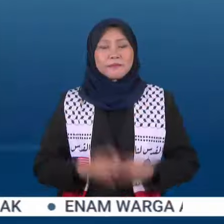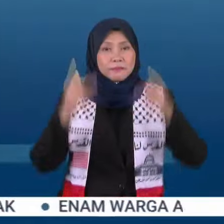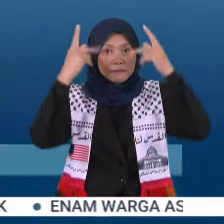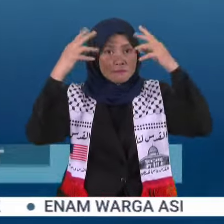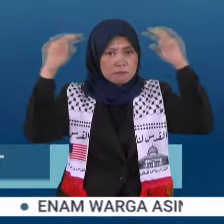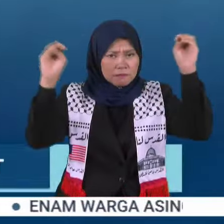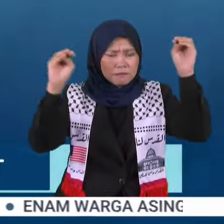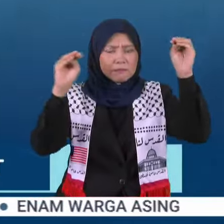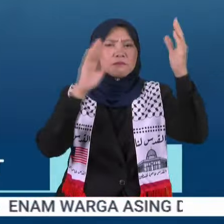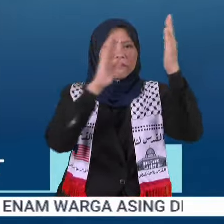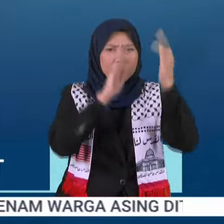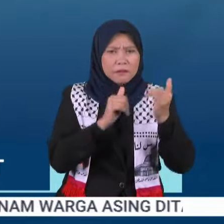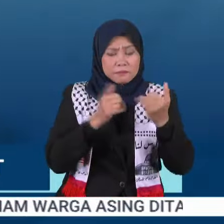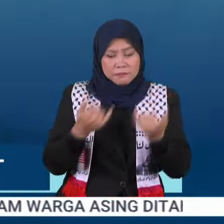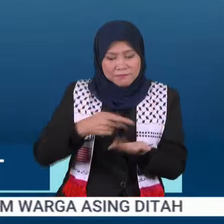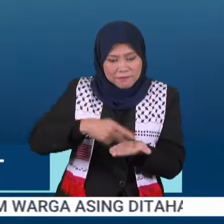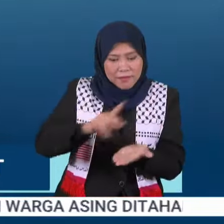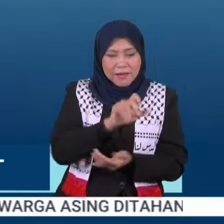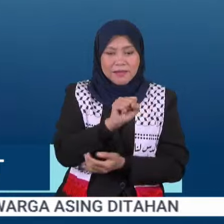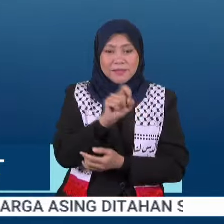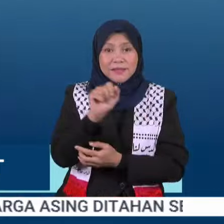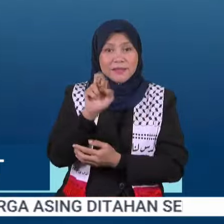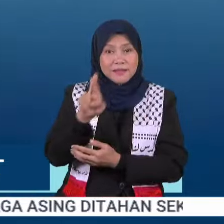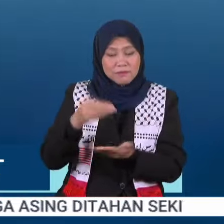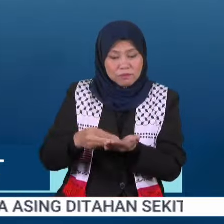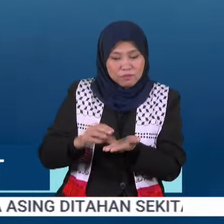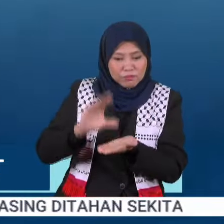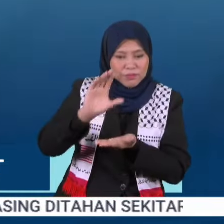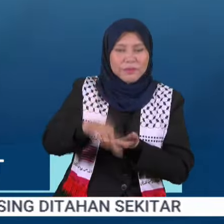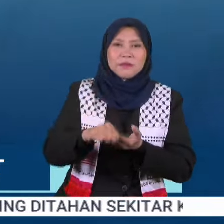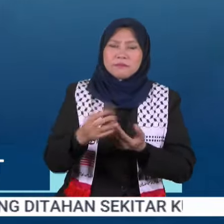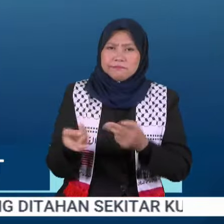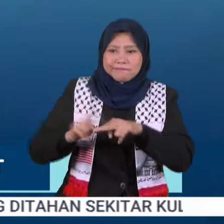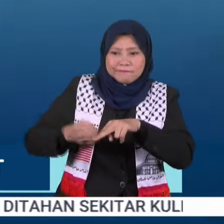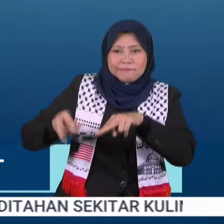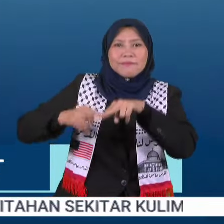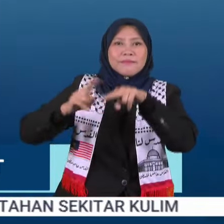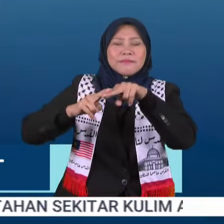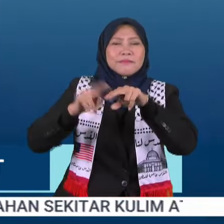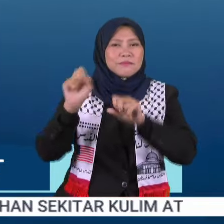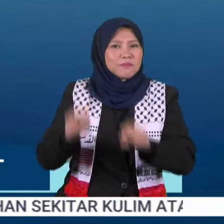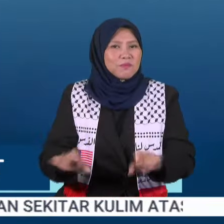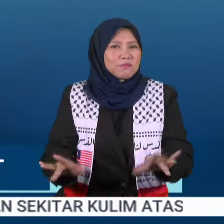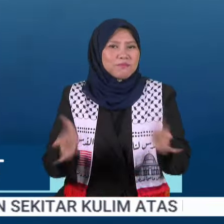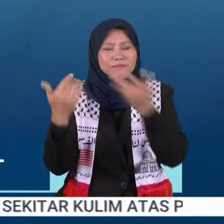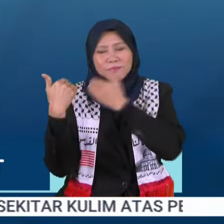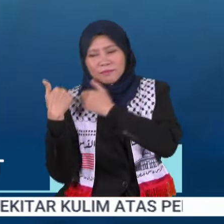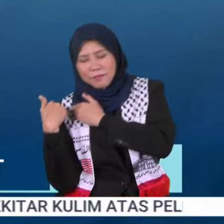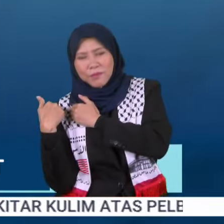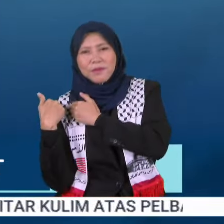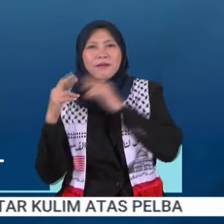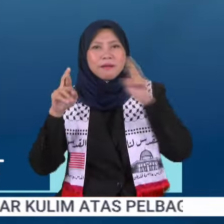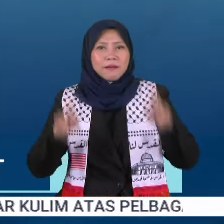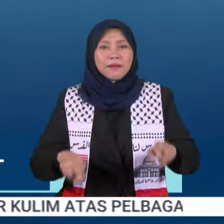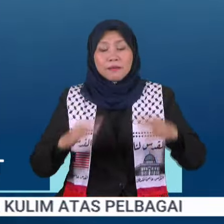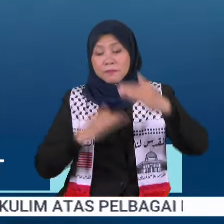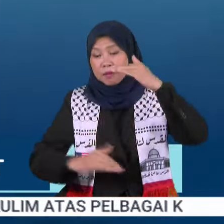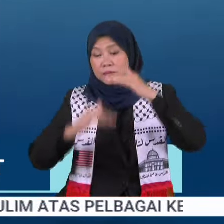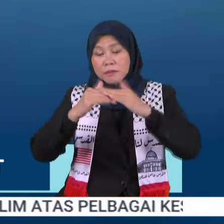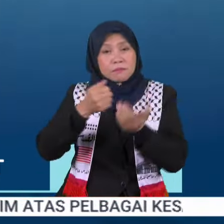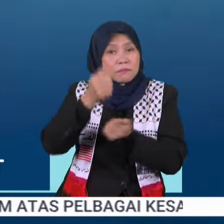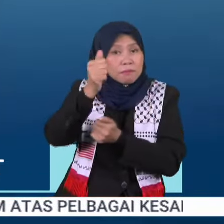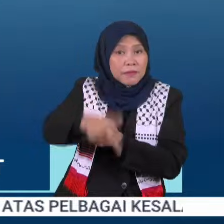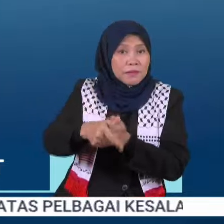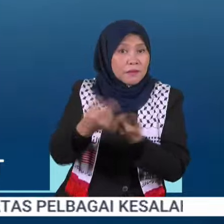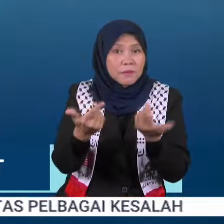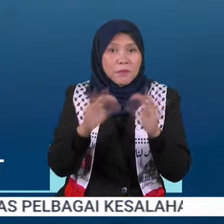Perdana Menteri berharap peningkatan bayaran sumbangan tunai rahmah STR yang ketara pada tahun ini dapat meringankan beban rakyat. Bayaran maksimum STR bagi